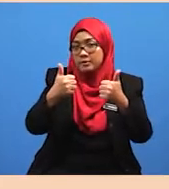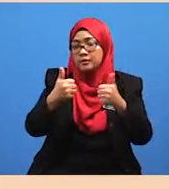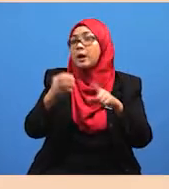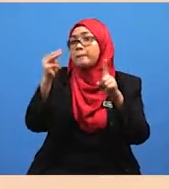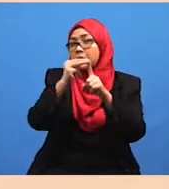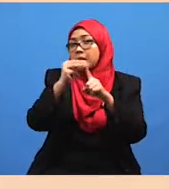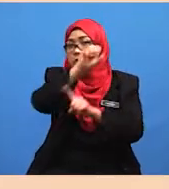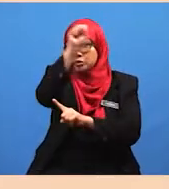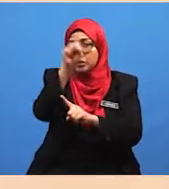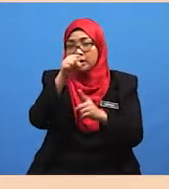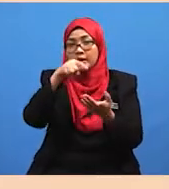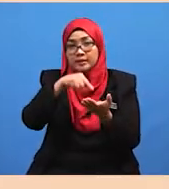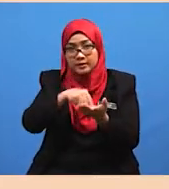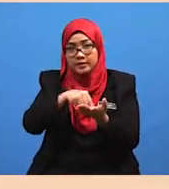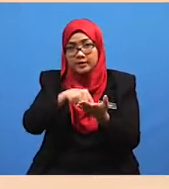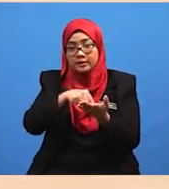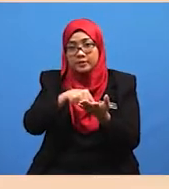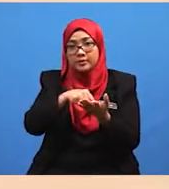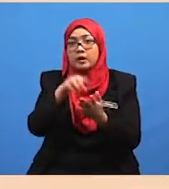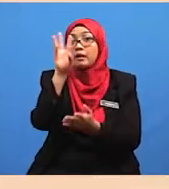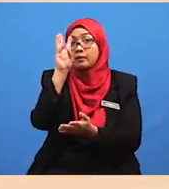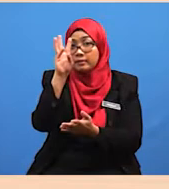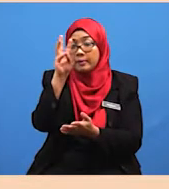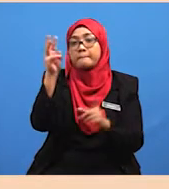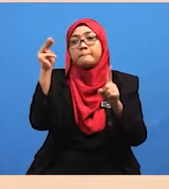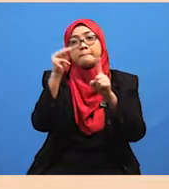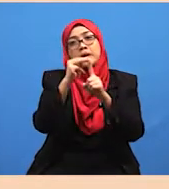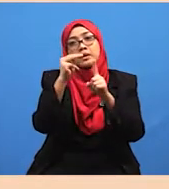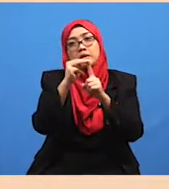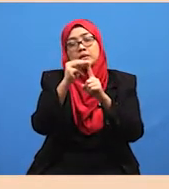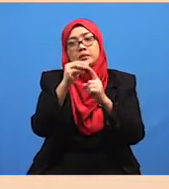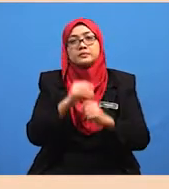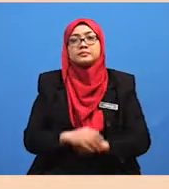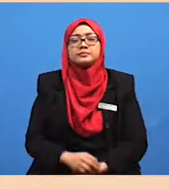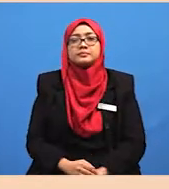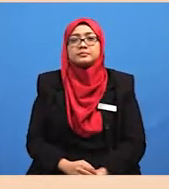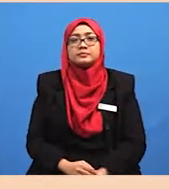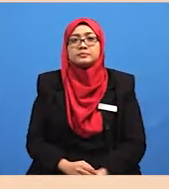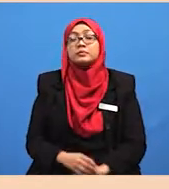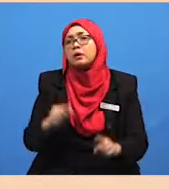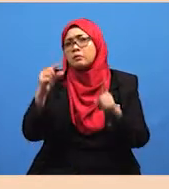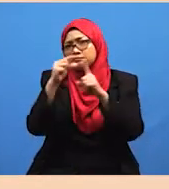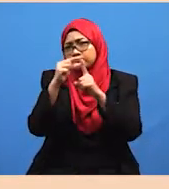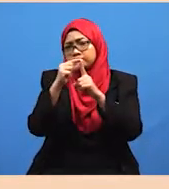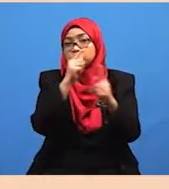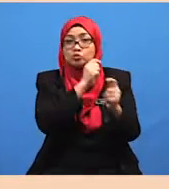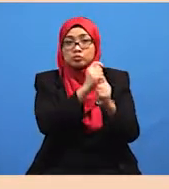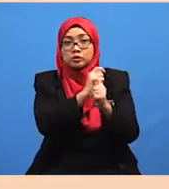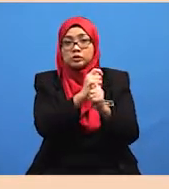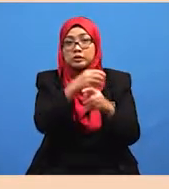soalan ini ialah 6 ortho-k petugas